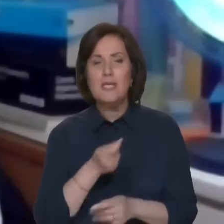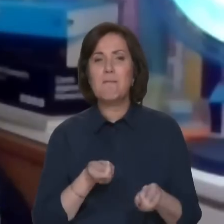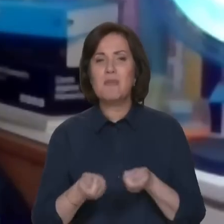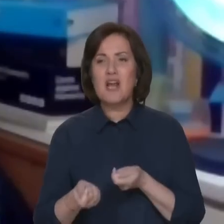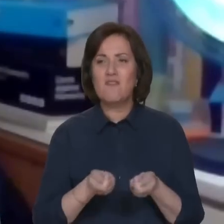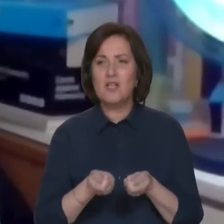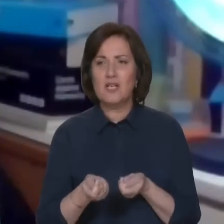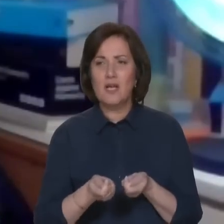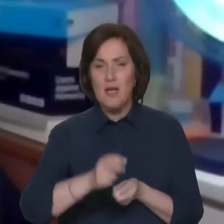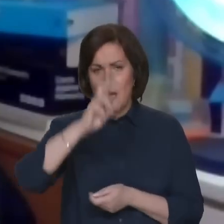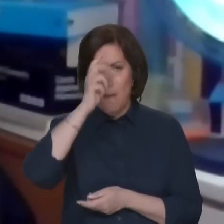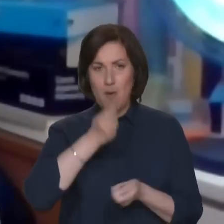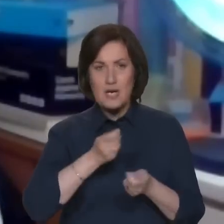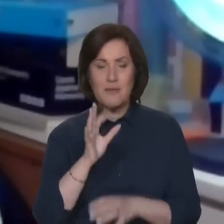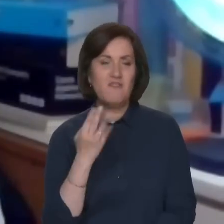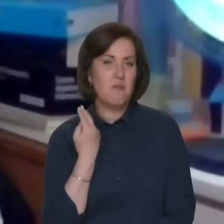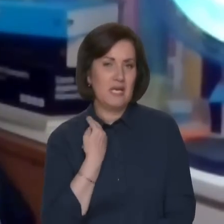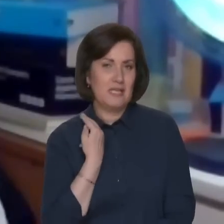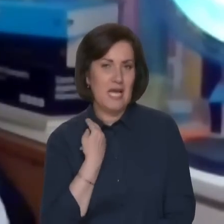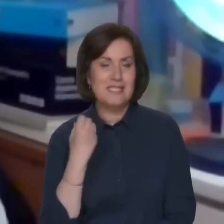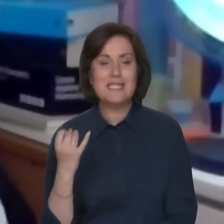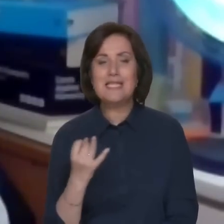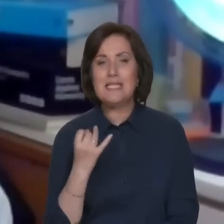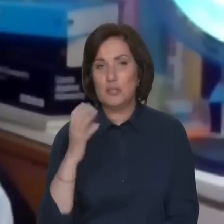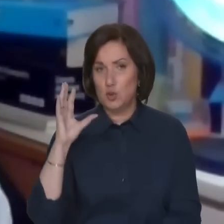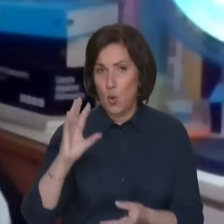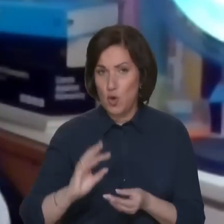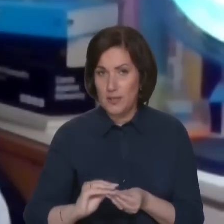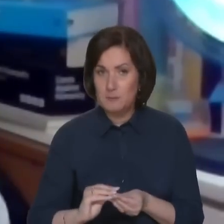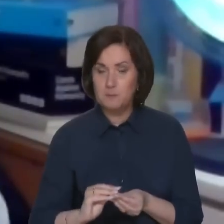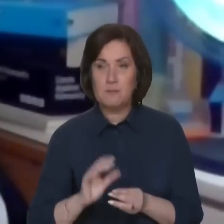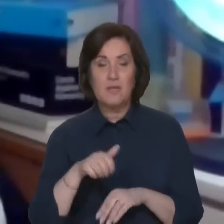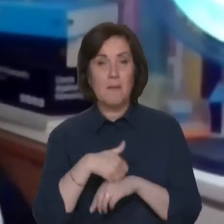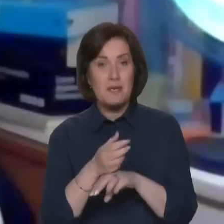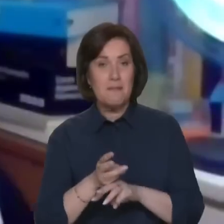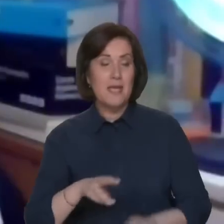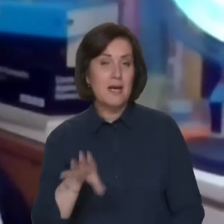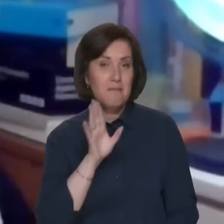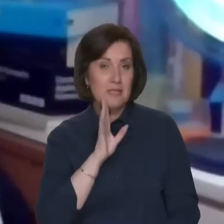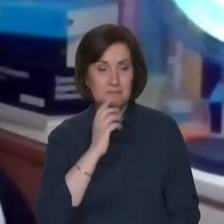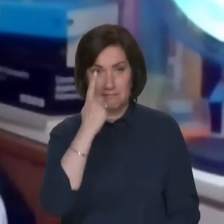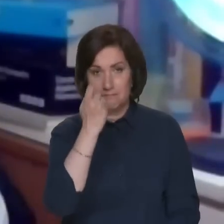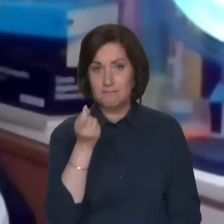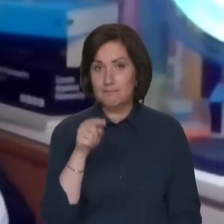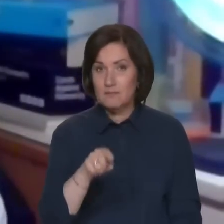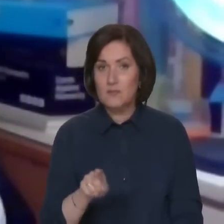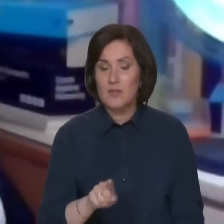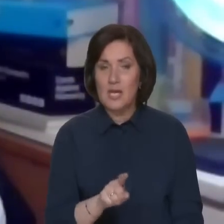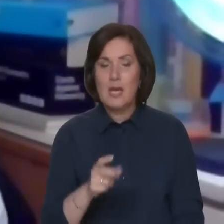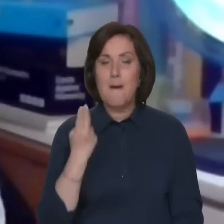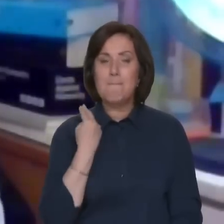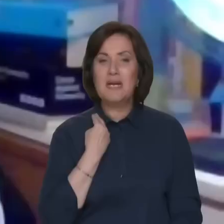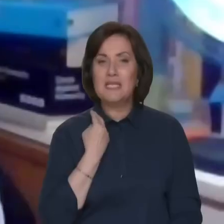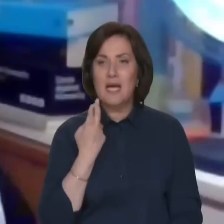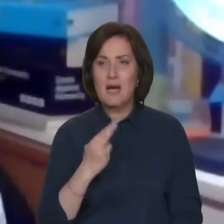правління монархині у британській історії. І, власне, прем'єр-міністерка також наголосила на тому, що